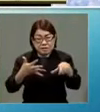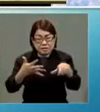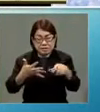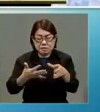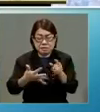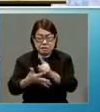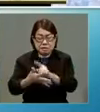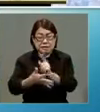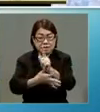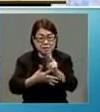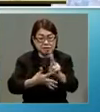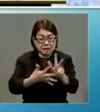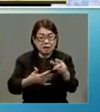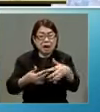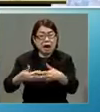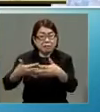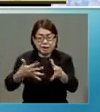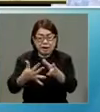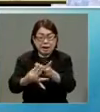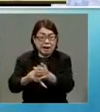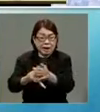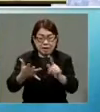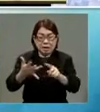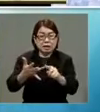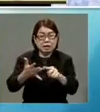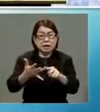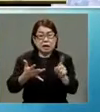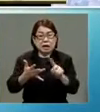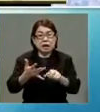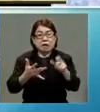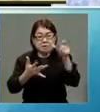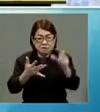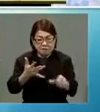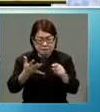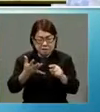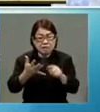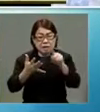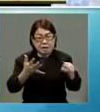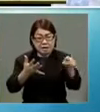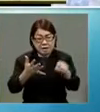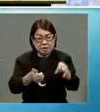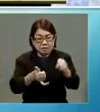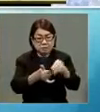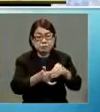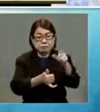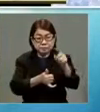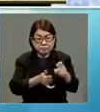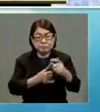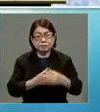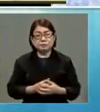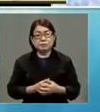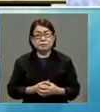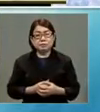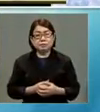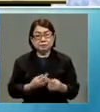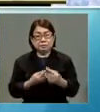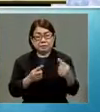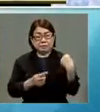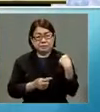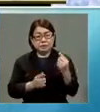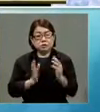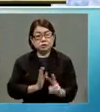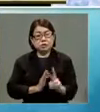านโทษครับ3คนอยู่ในสหรัฐอเมริกาที่นิวยอร์กอยู่ในฝรั่งเศสและอังกฤษ นะครับแล้วก็ส่วน2คนนะ